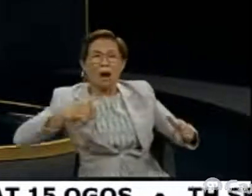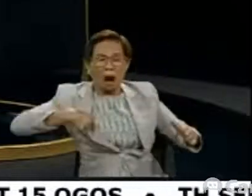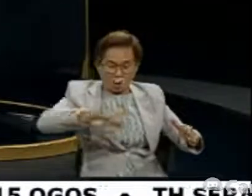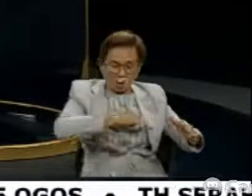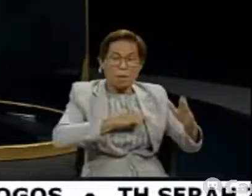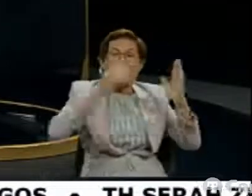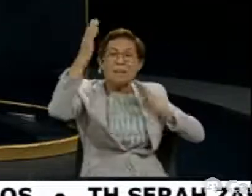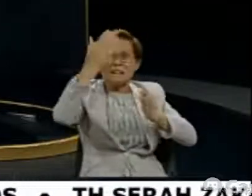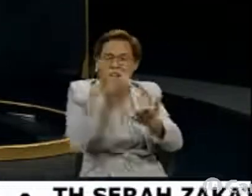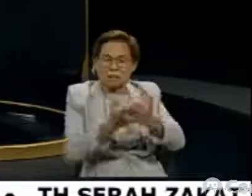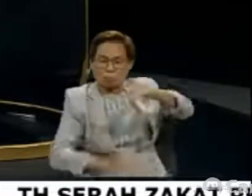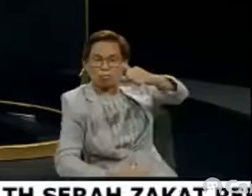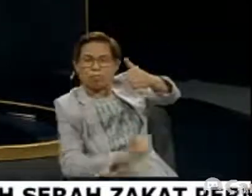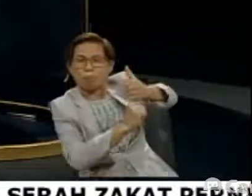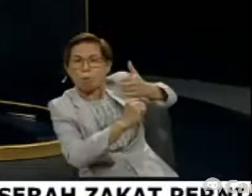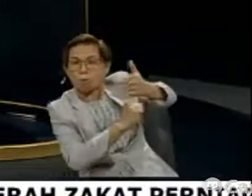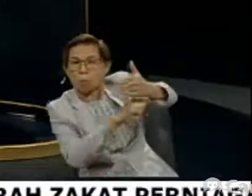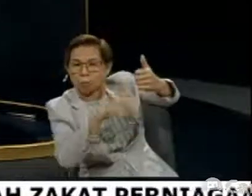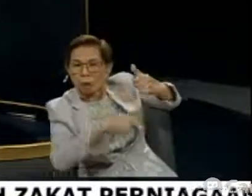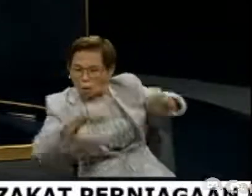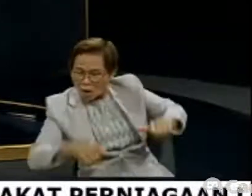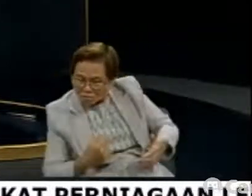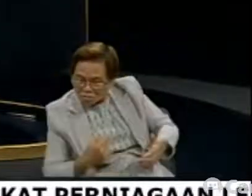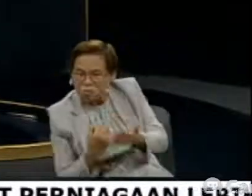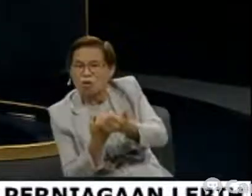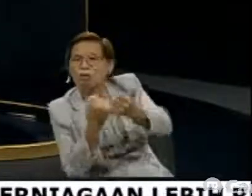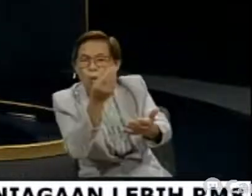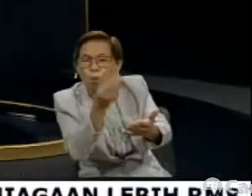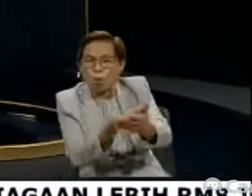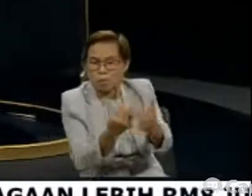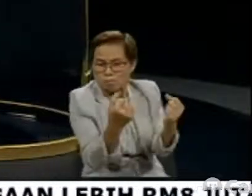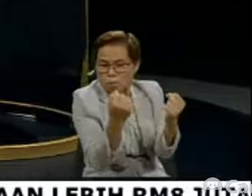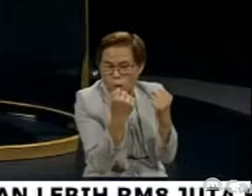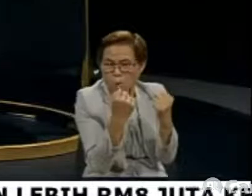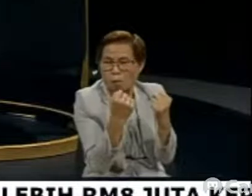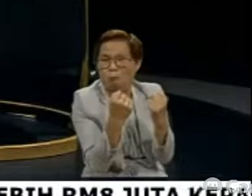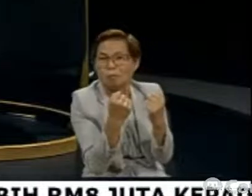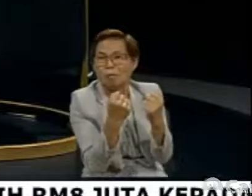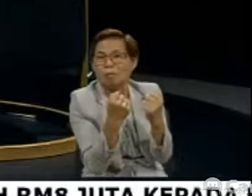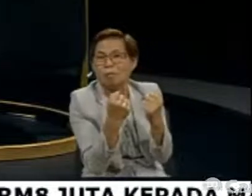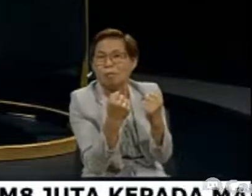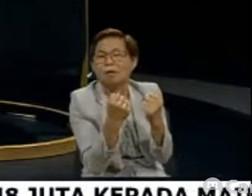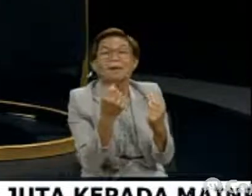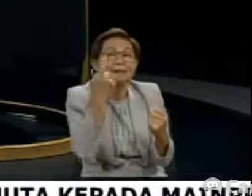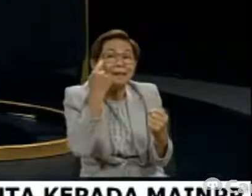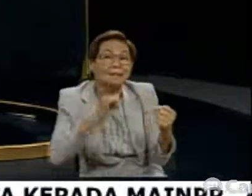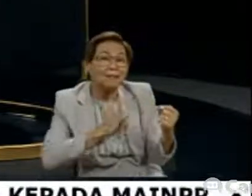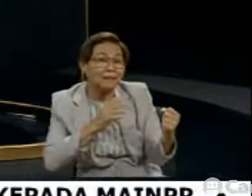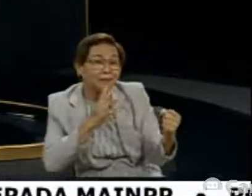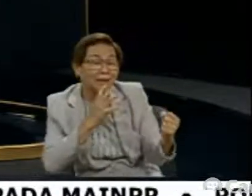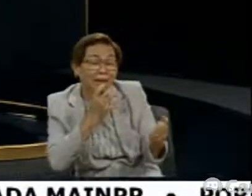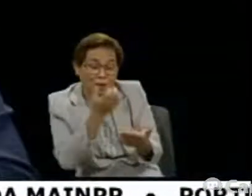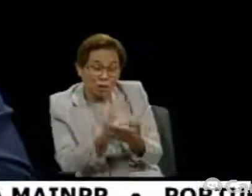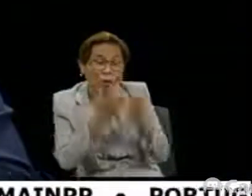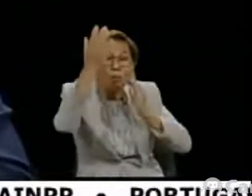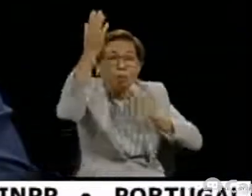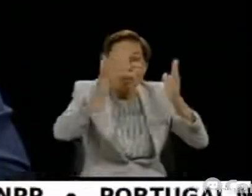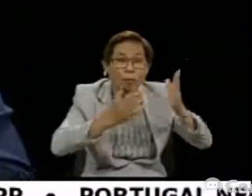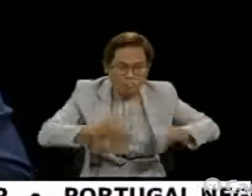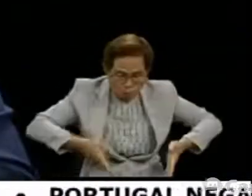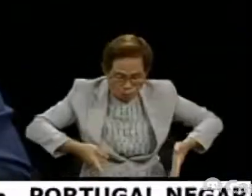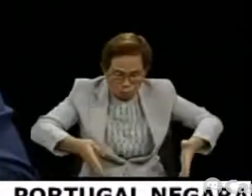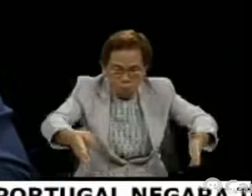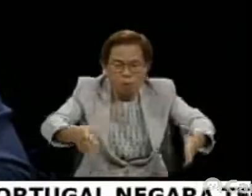pada bantu sehat yang boleh menyokong kestabilan Ringgit ada beri kejutan hadas proses sebut tadi ekonomi kita dalam landasan